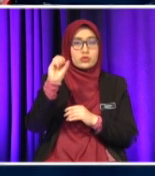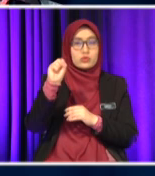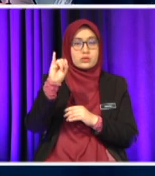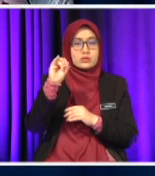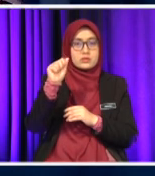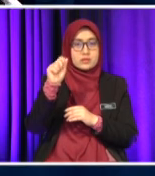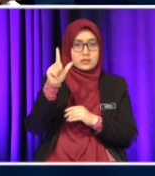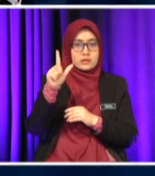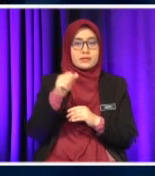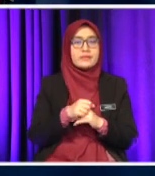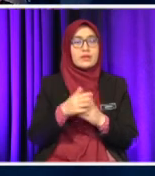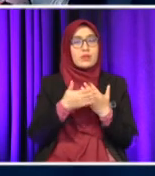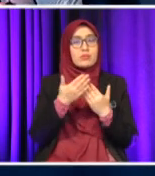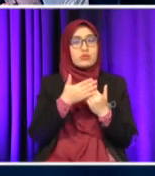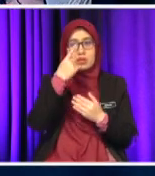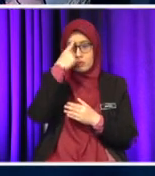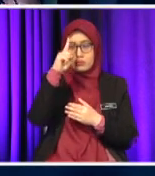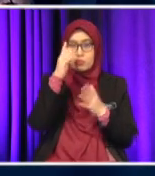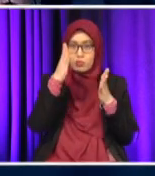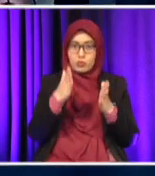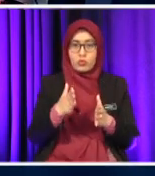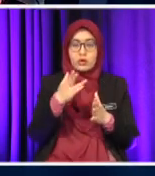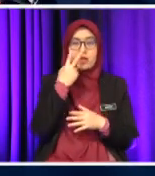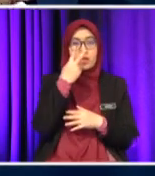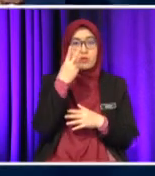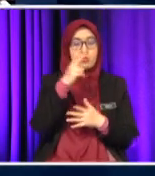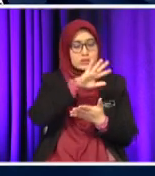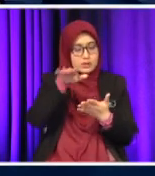mencapai kepada kumpulan sasaran yang lebih luas